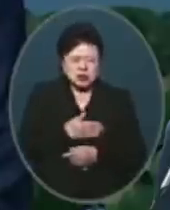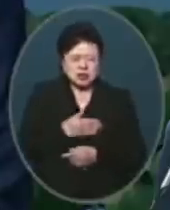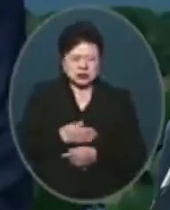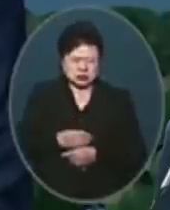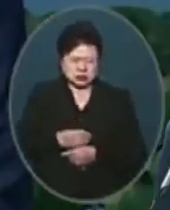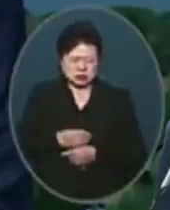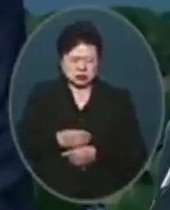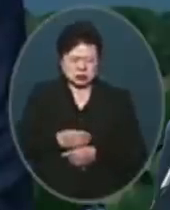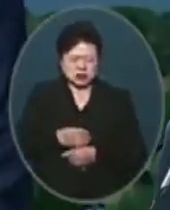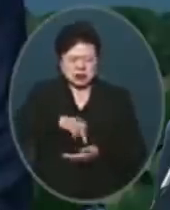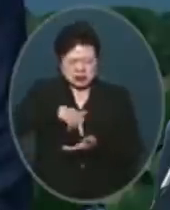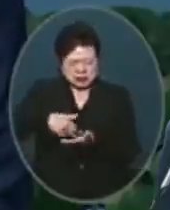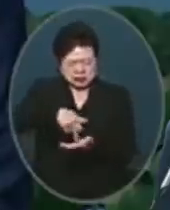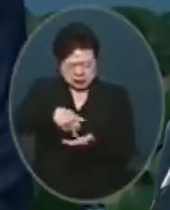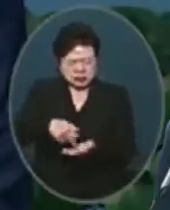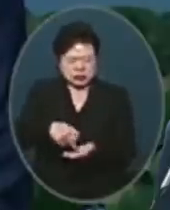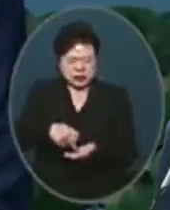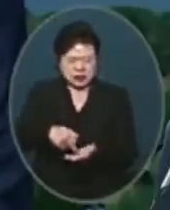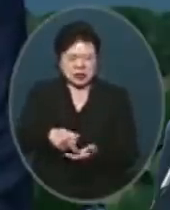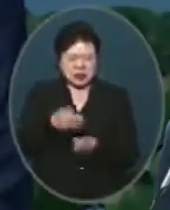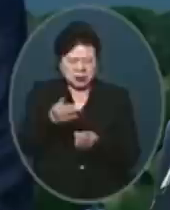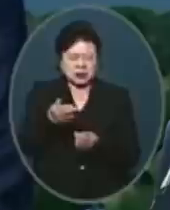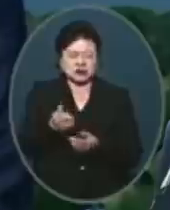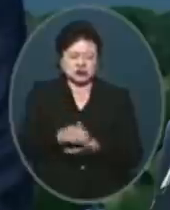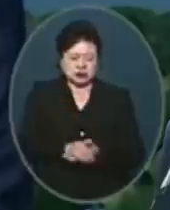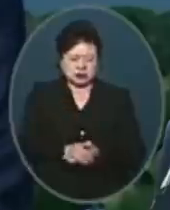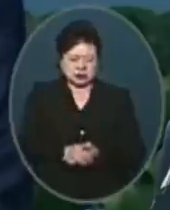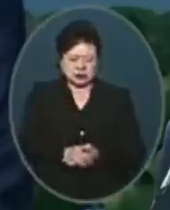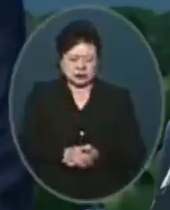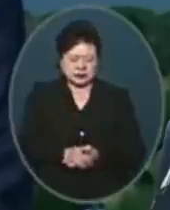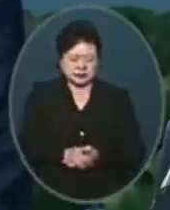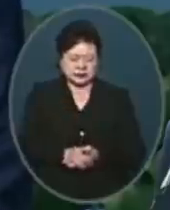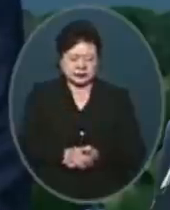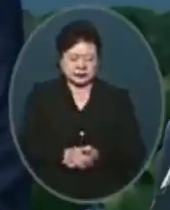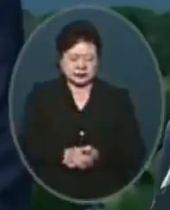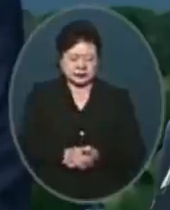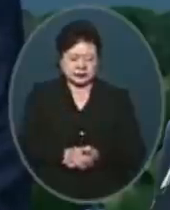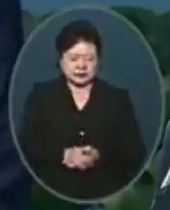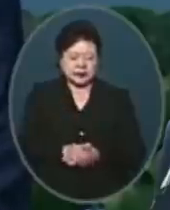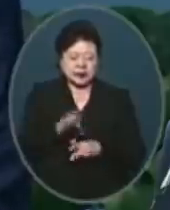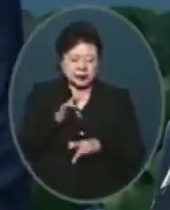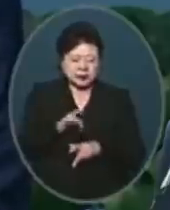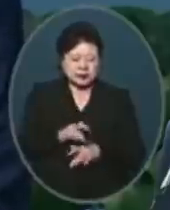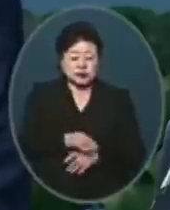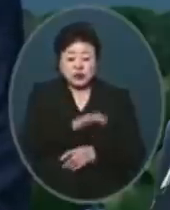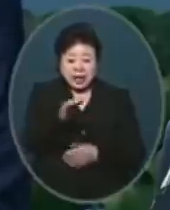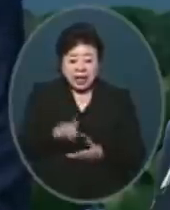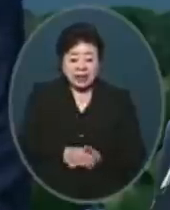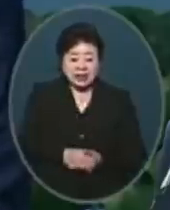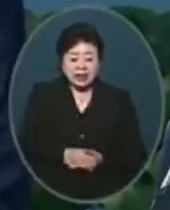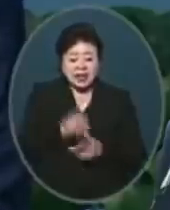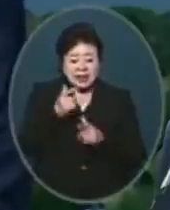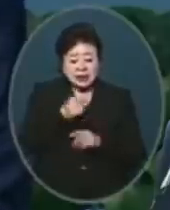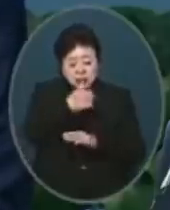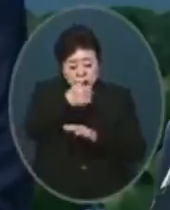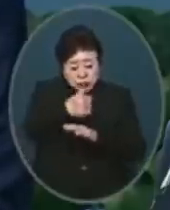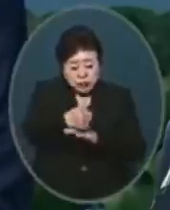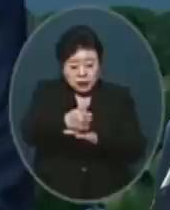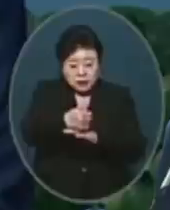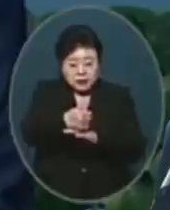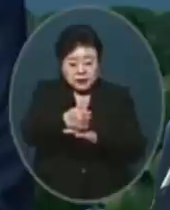육체적인 질병을 가져와 있었던 것입니다. 그러므로 우리가 예수